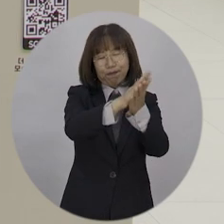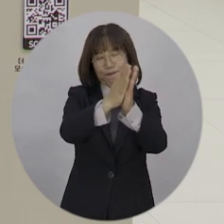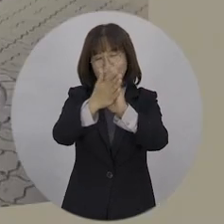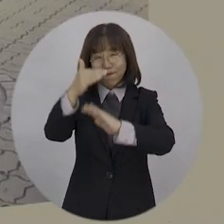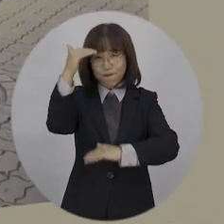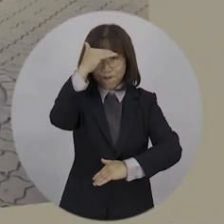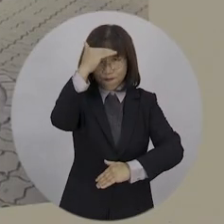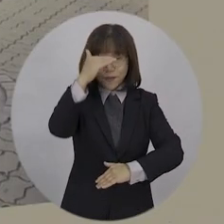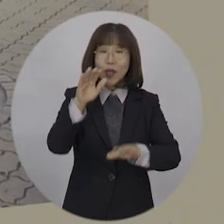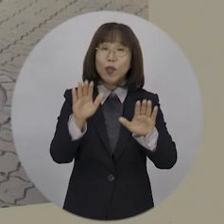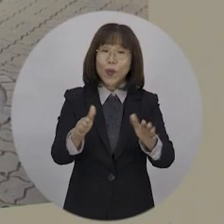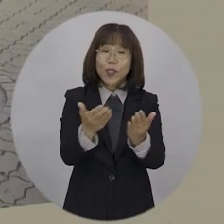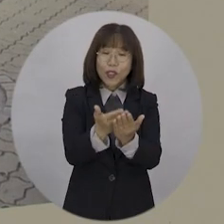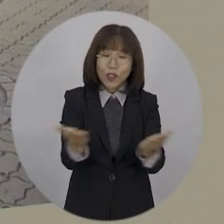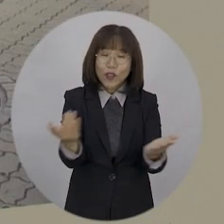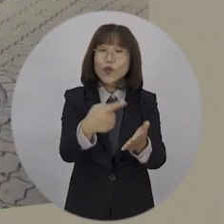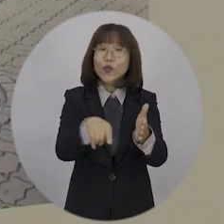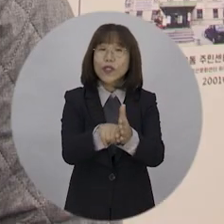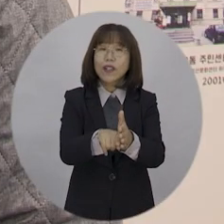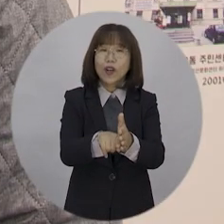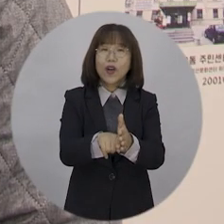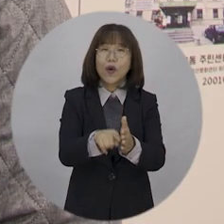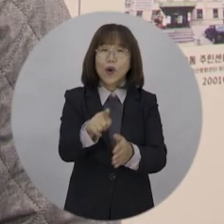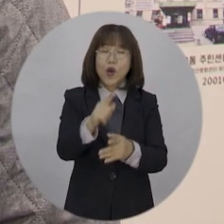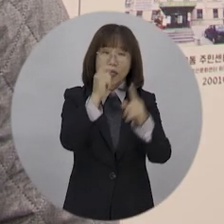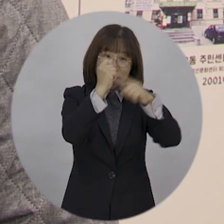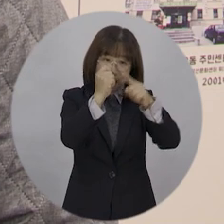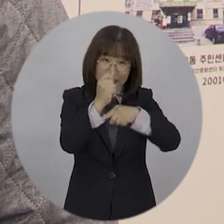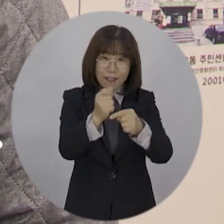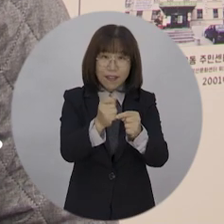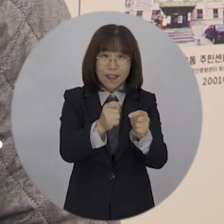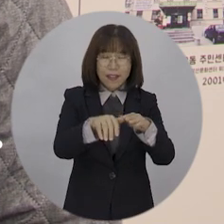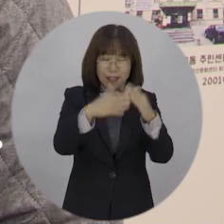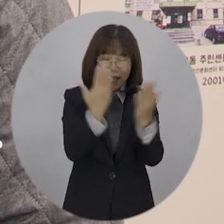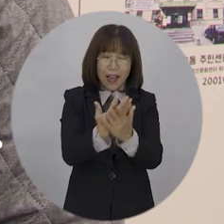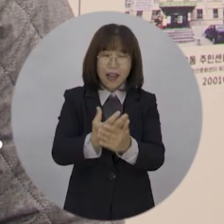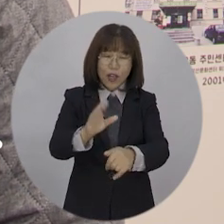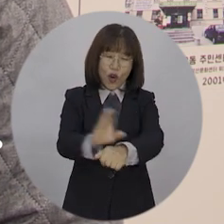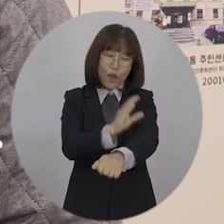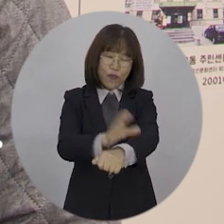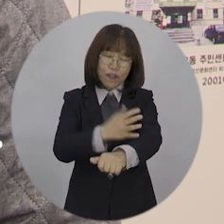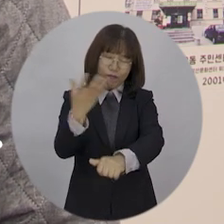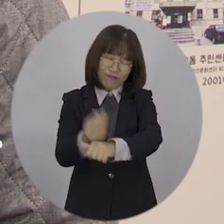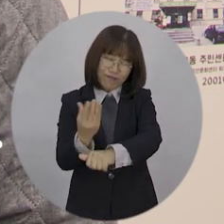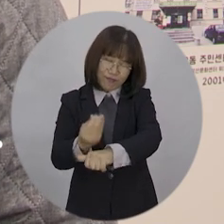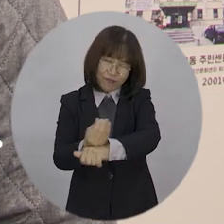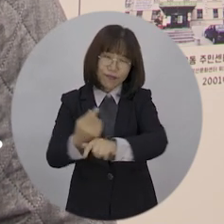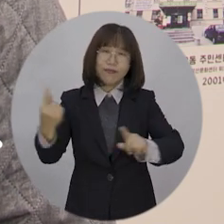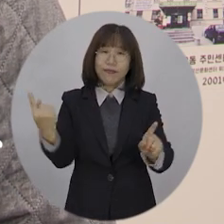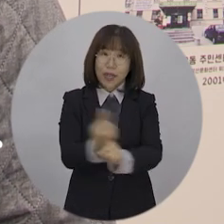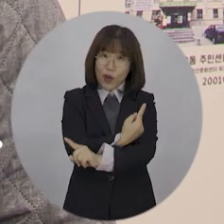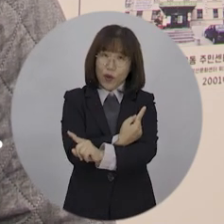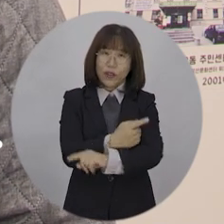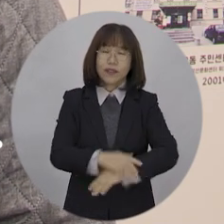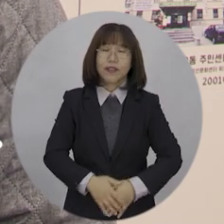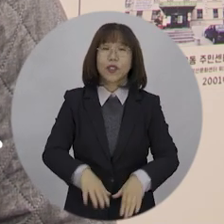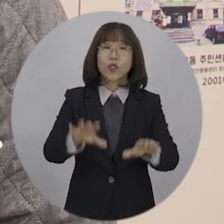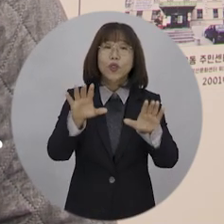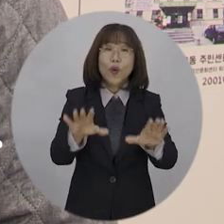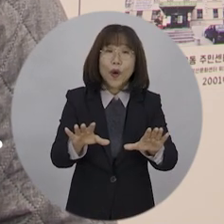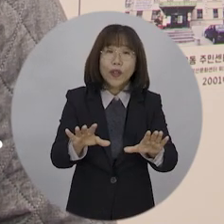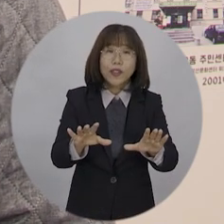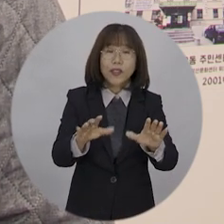있습니다. 강서구는 이번 전시를 위해 그동안 보관해온 아날로그 사진을 디지털로 변환하는 작업을